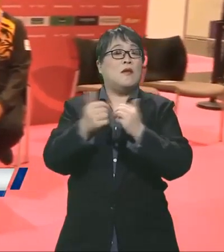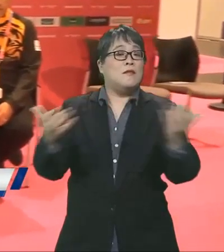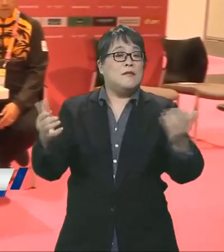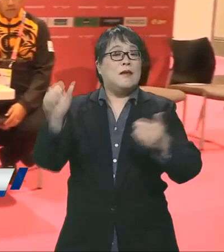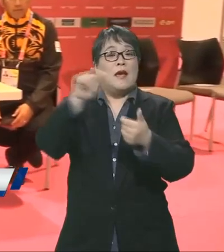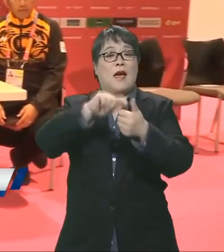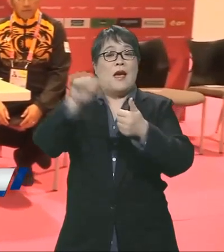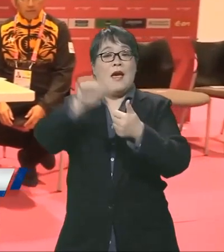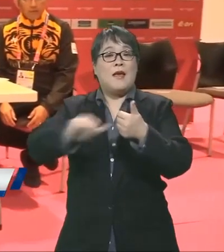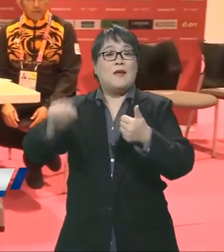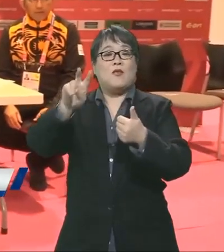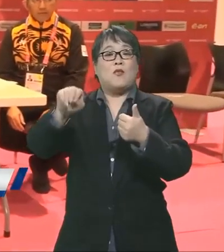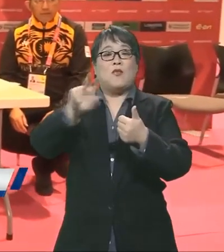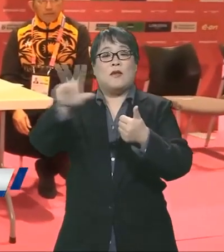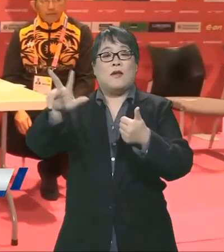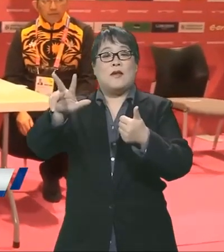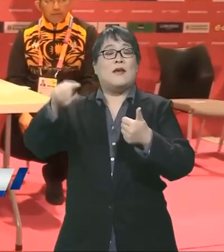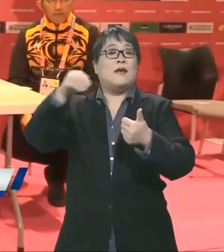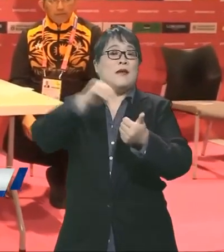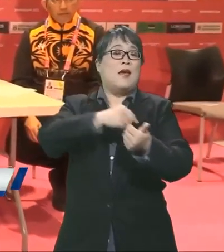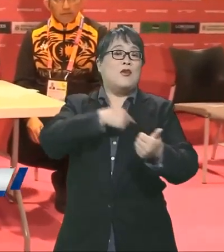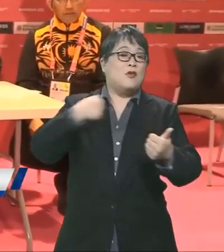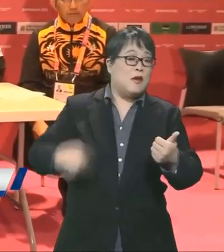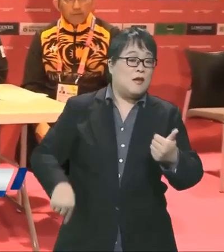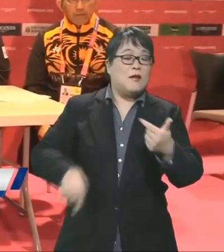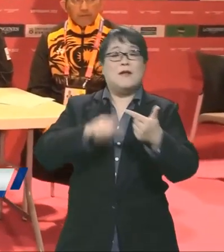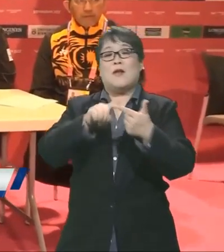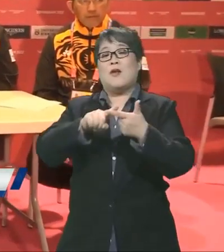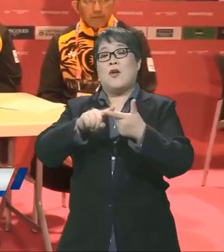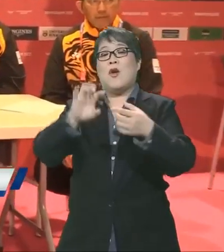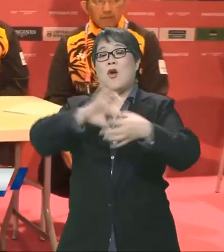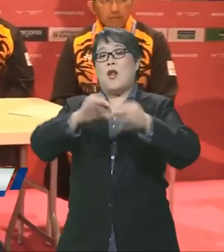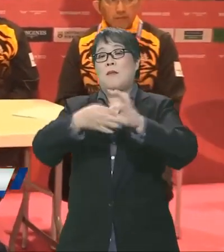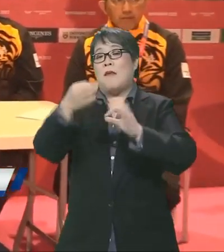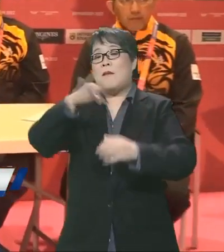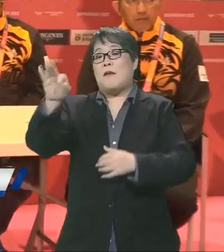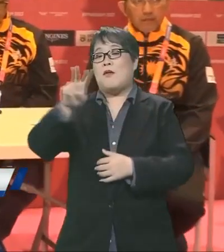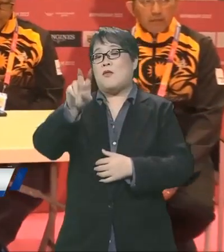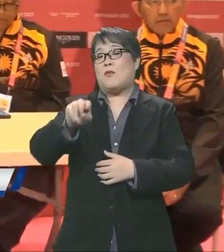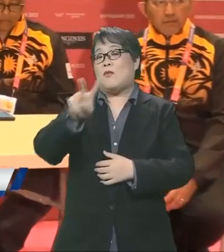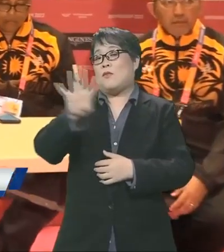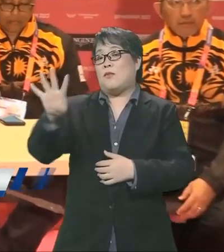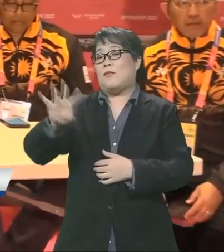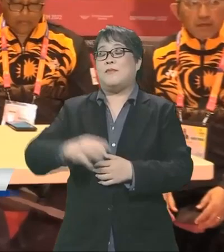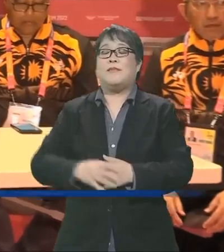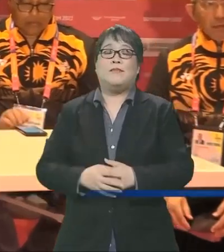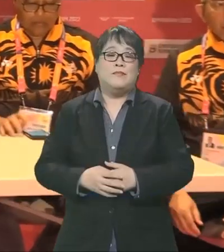Sukan Asia 2023 di Hangzhou, China dan Sukan Olimpik Paris 2024.